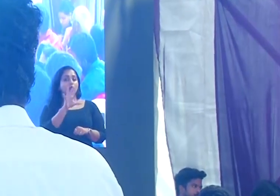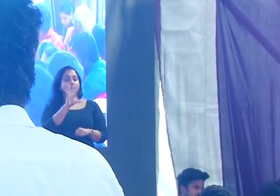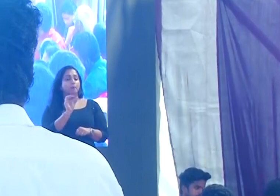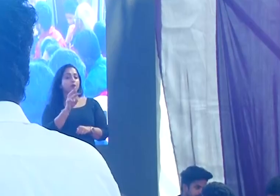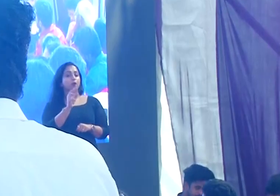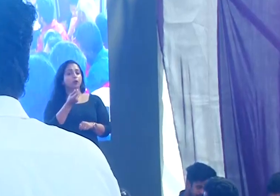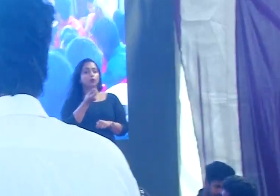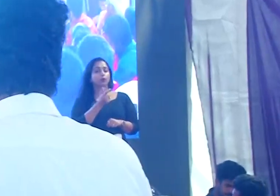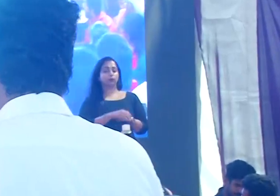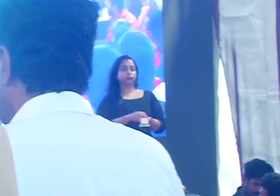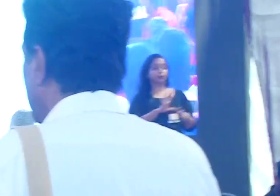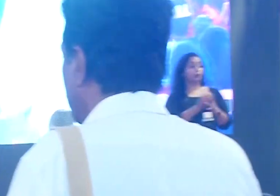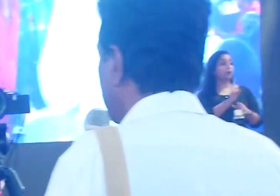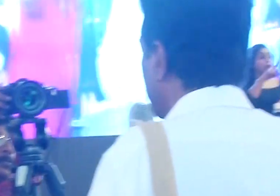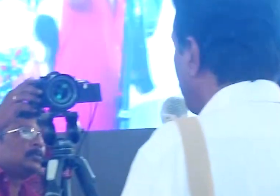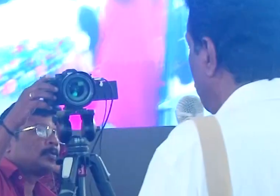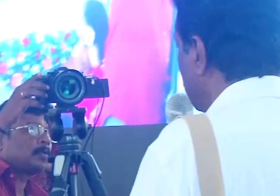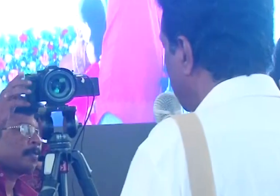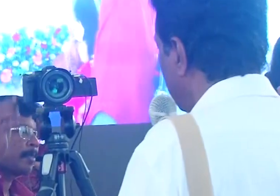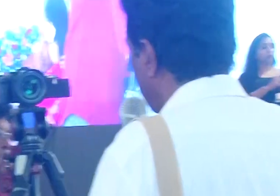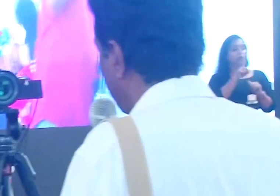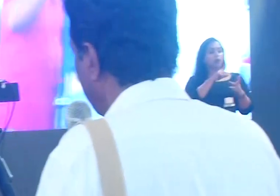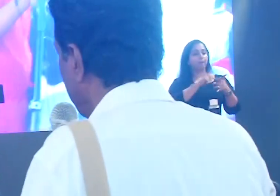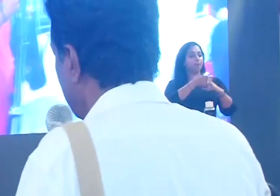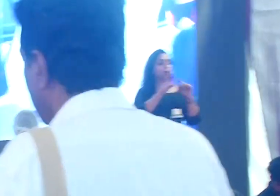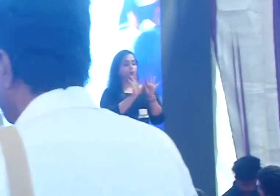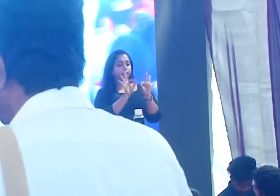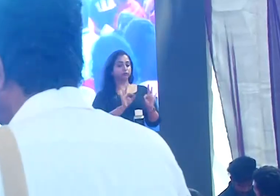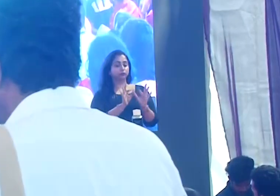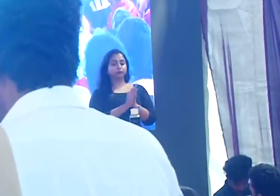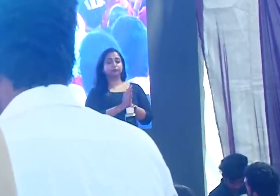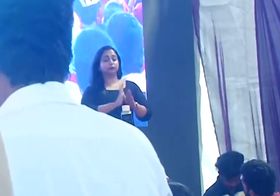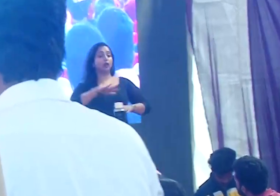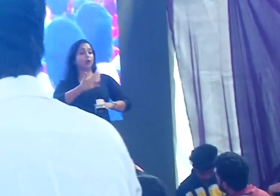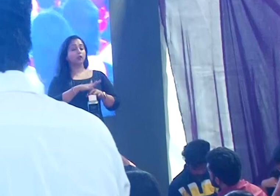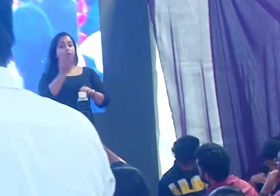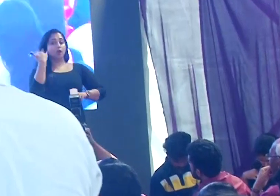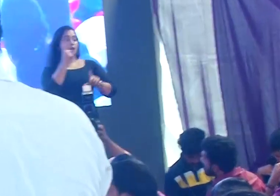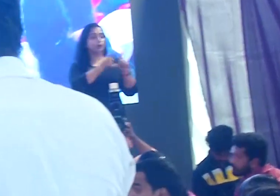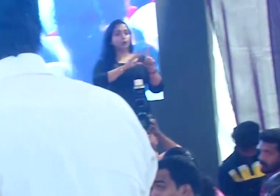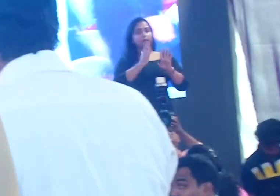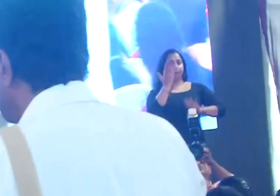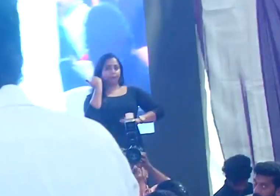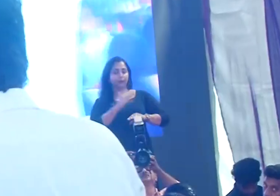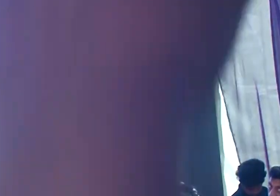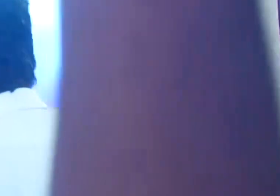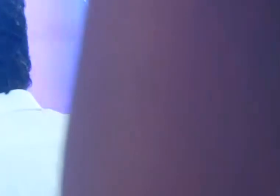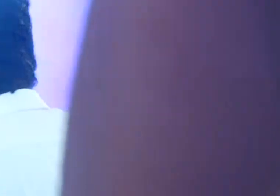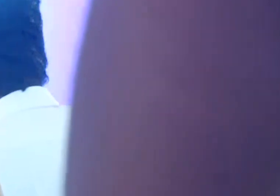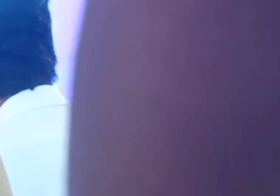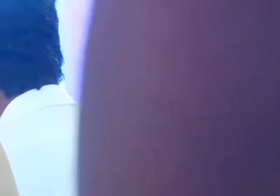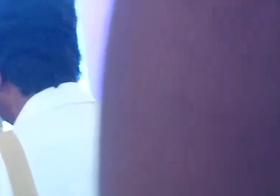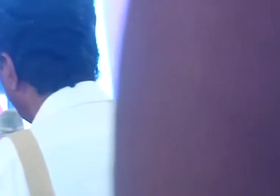1,12,50,000. ആദ്യഘട്ടത്തിൽ ഞങ്ങൾ പദ്ധതികൾ തയ്യാറാക്കി, പിന്നീട് കഴിഞ്ഞ വർഷത്തിന് മുൻപേ ബ്ലോക്ക് പഞ്ചായത്തുകളൊക്കെ